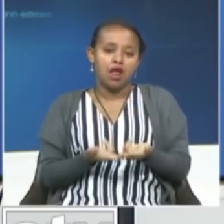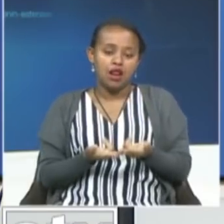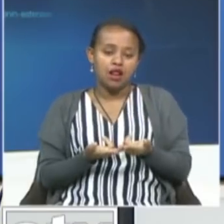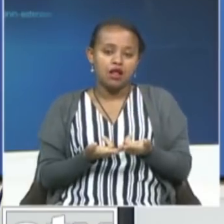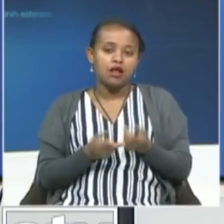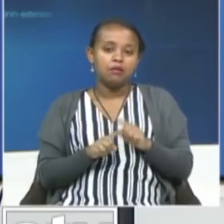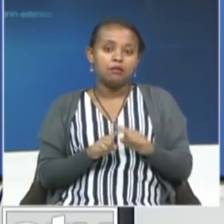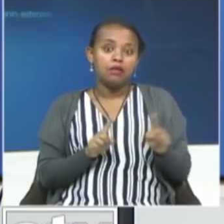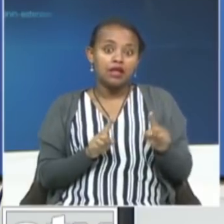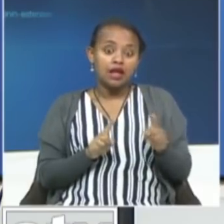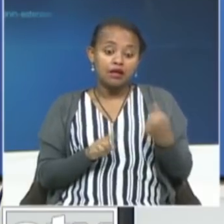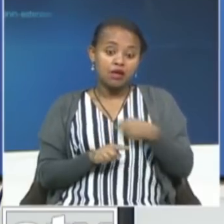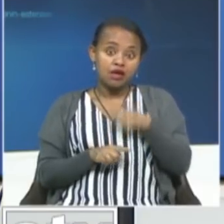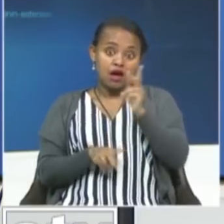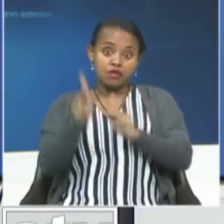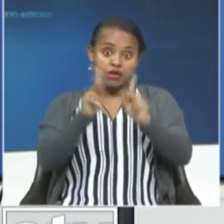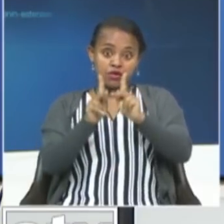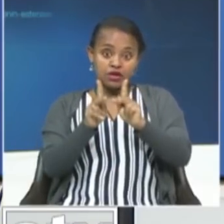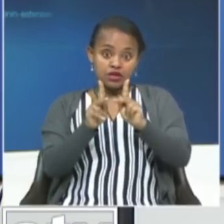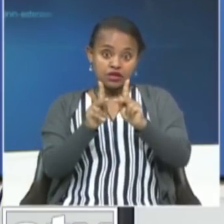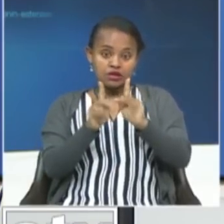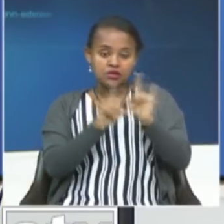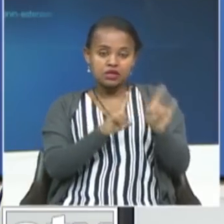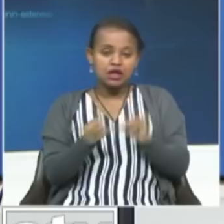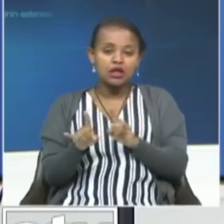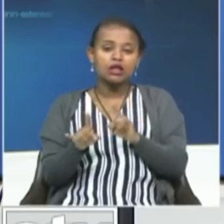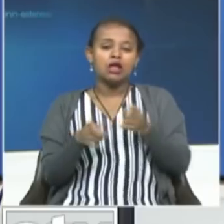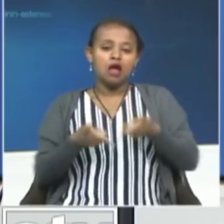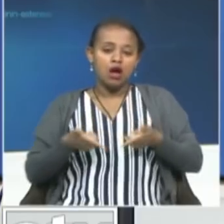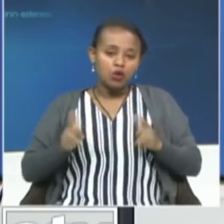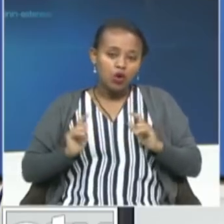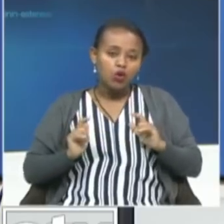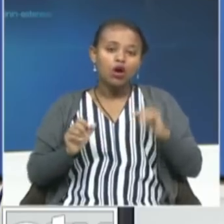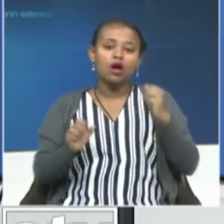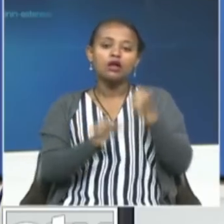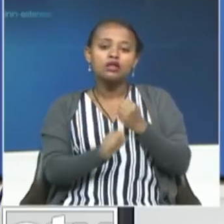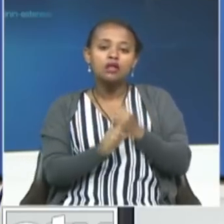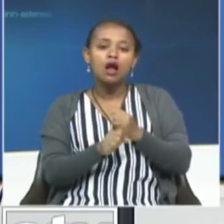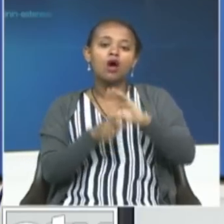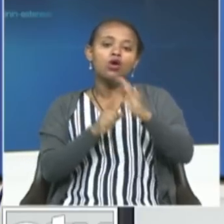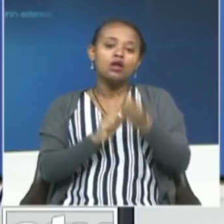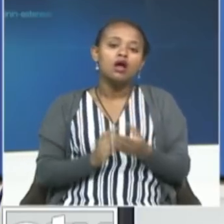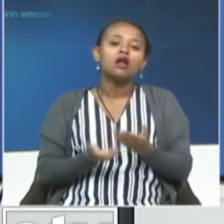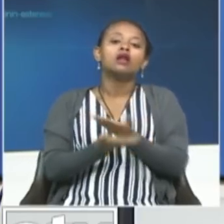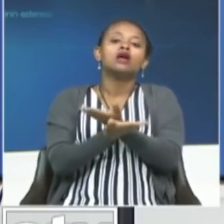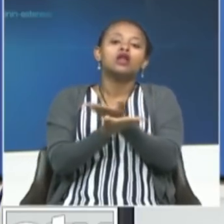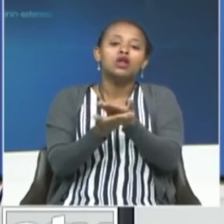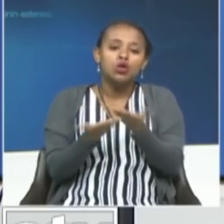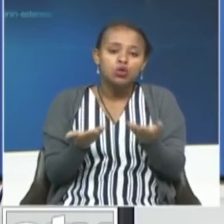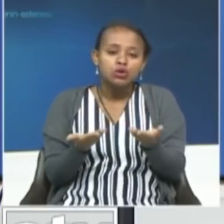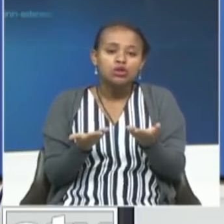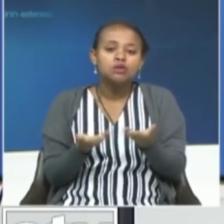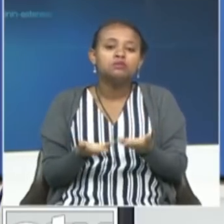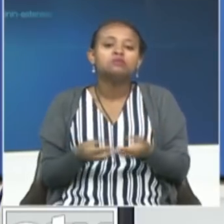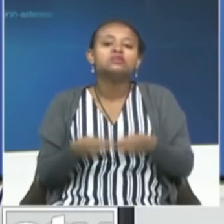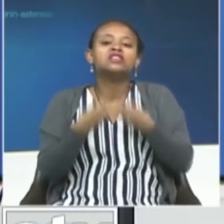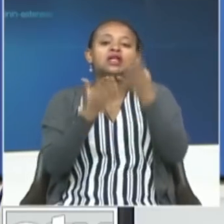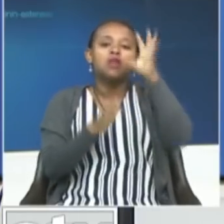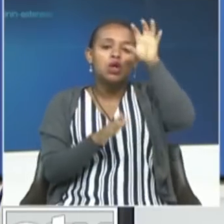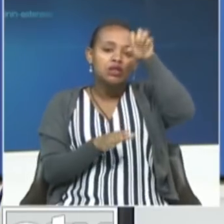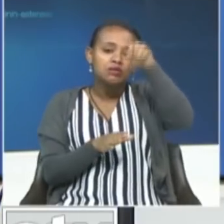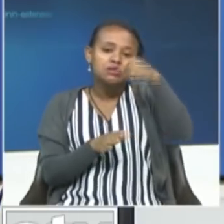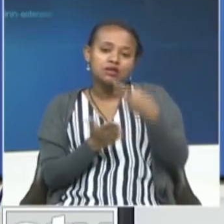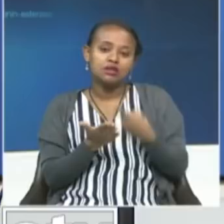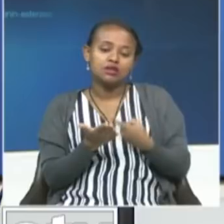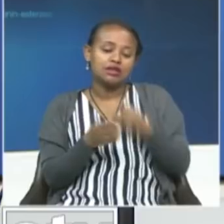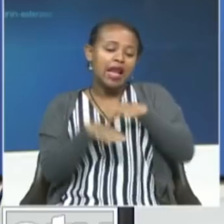በእኛ ማህበረሰብ ዘንድ ያለው የአኗኗር ሁኔታ፣ የስራ ሁኔታ እና ለነገሮች የምንሰጠው ግምት ሁኔታም ለዚህ ላይመች